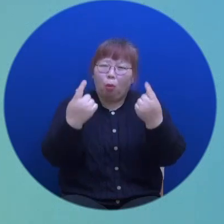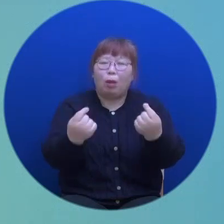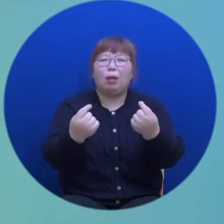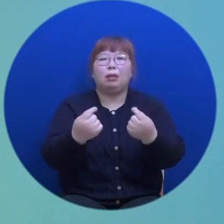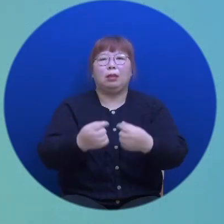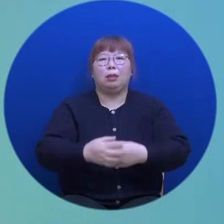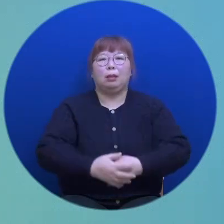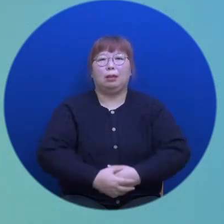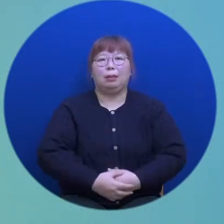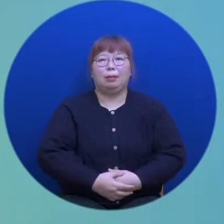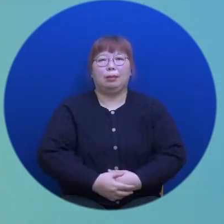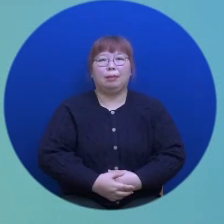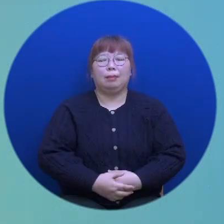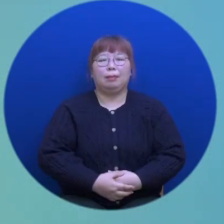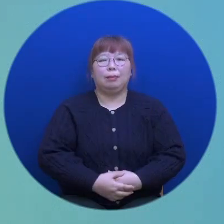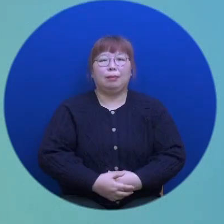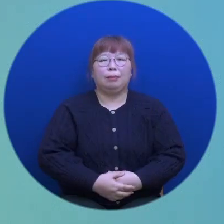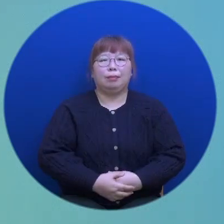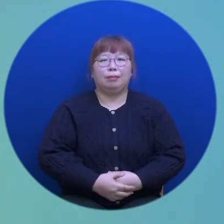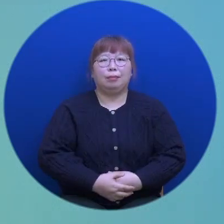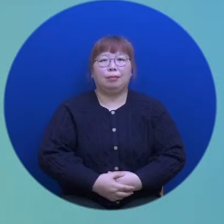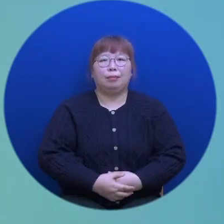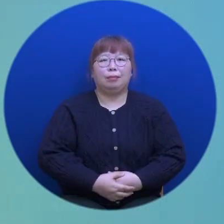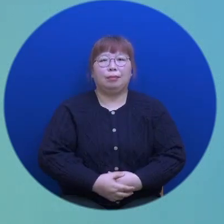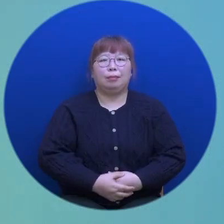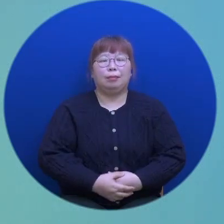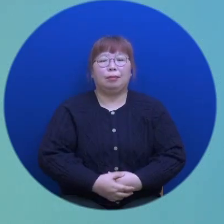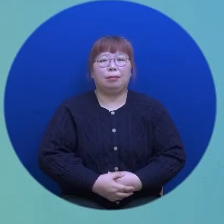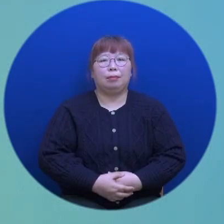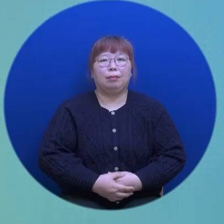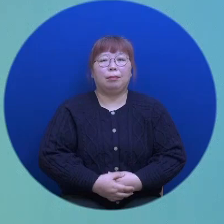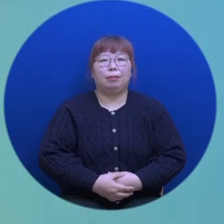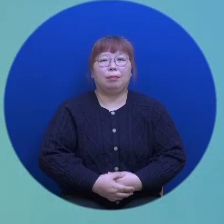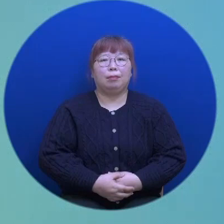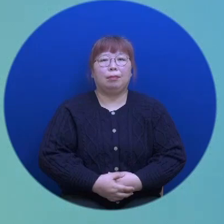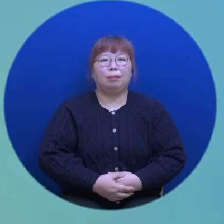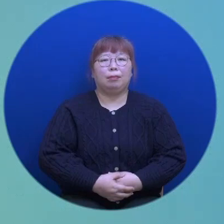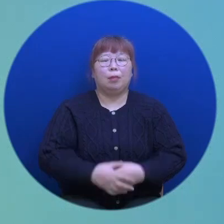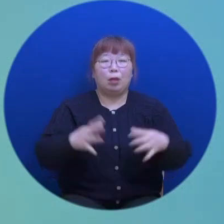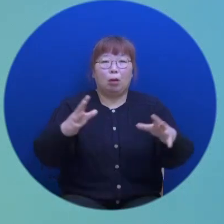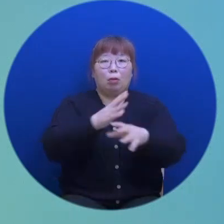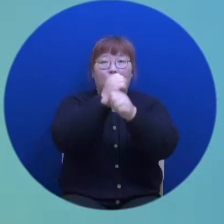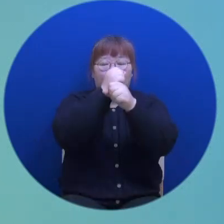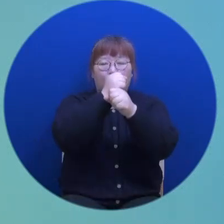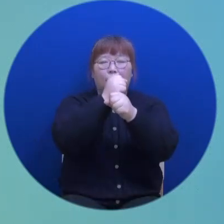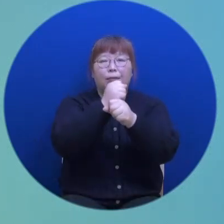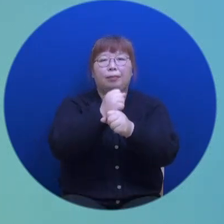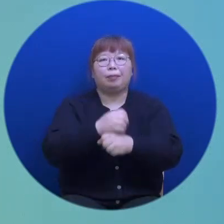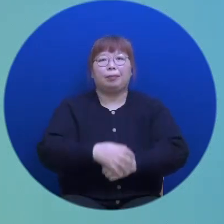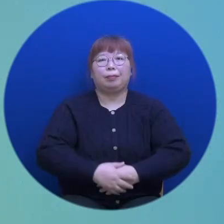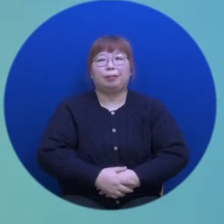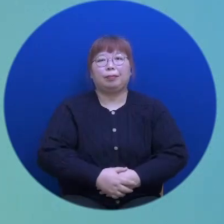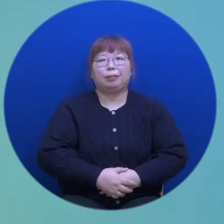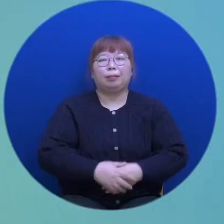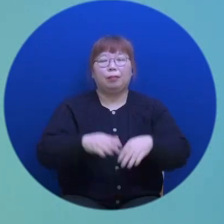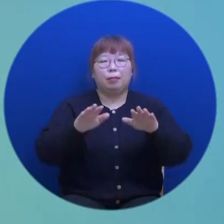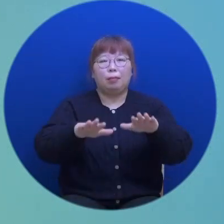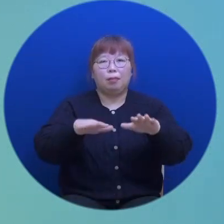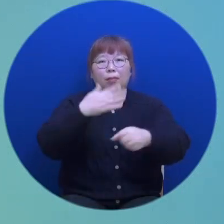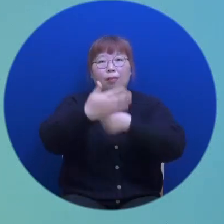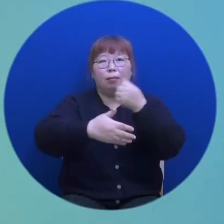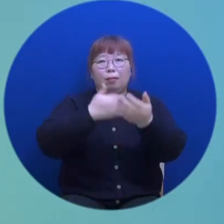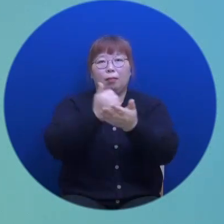고스란히 담겨 있다는 사실입니다. 잠깐 요약해 볼까요? 오늘 본문에